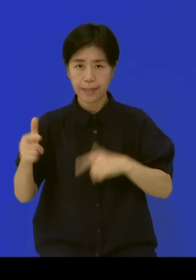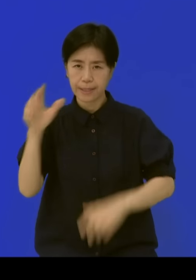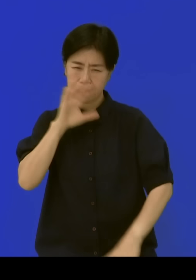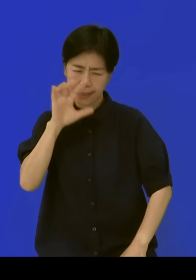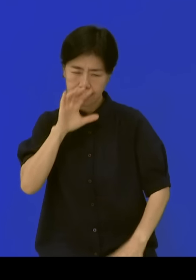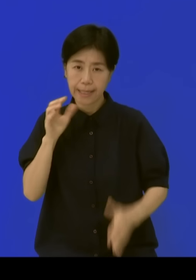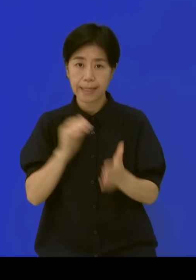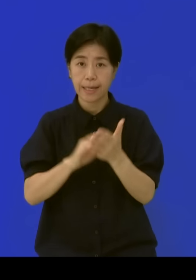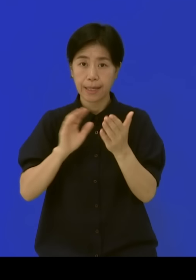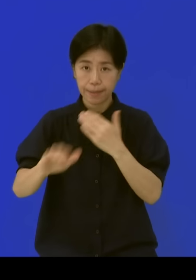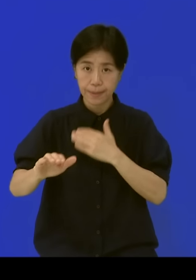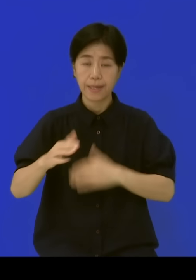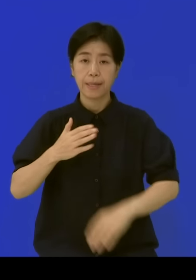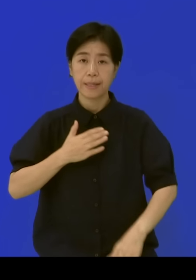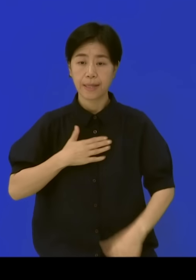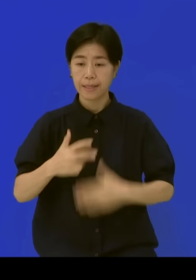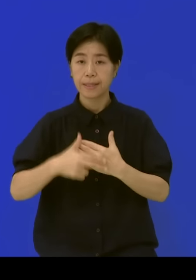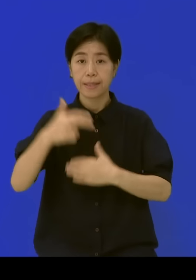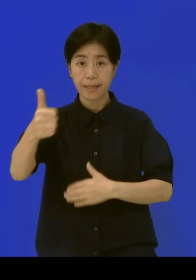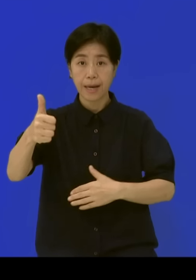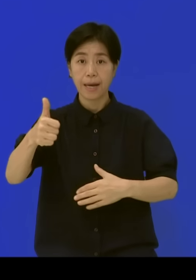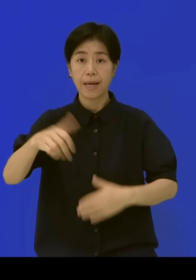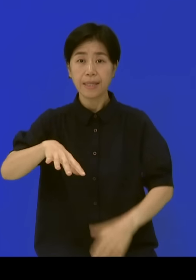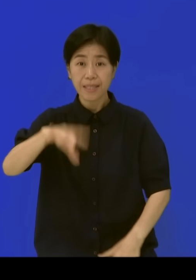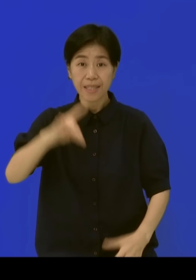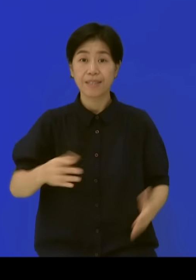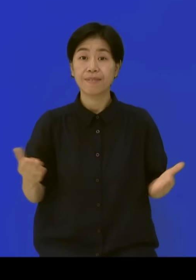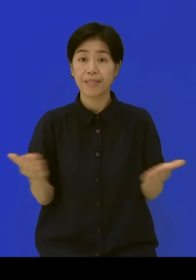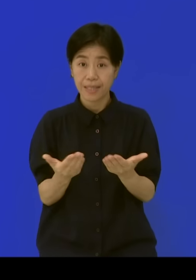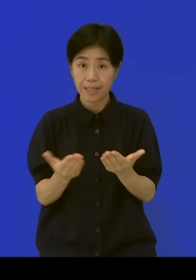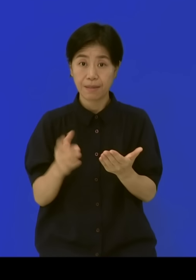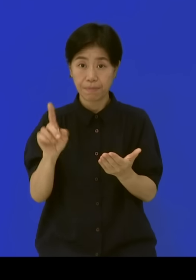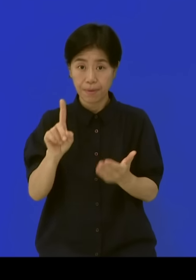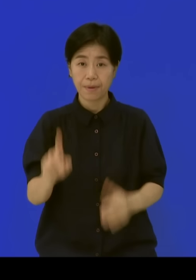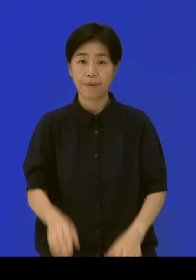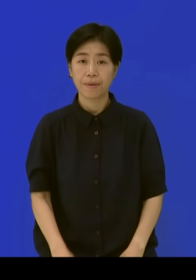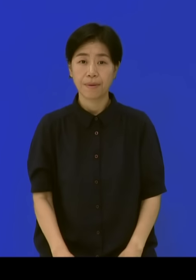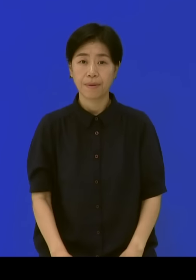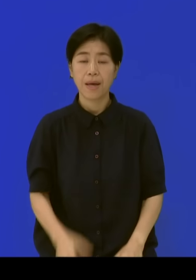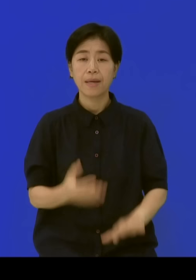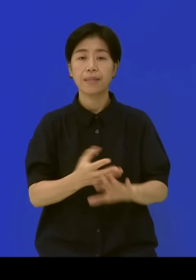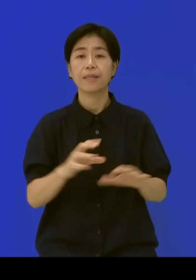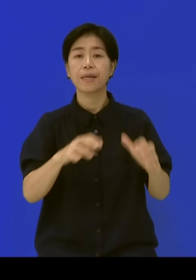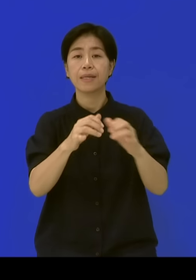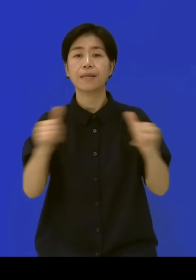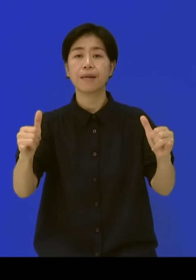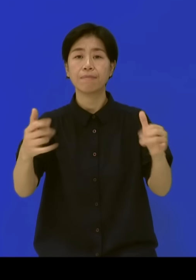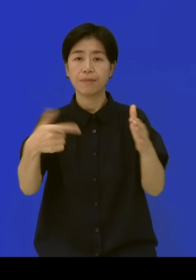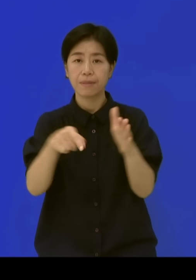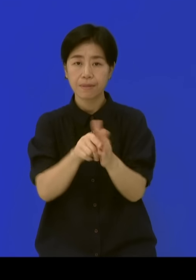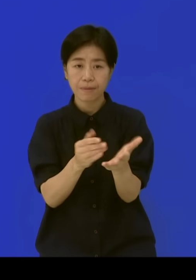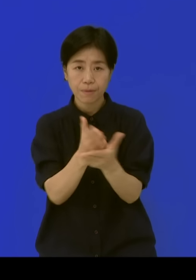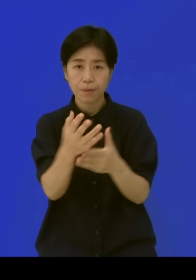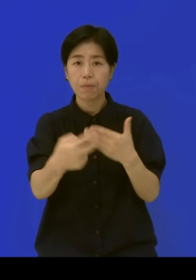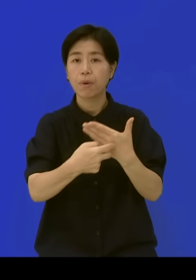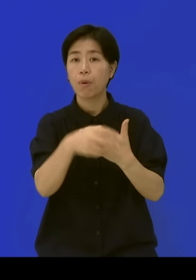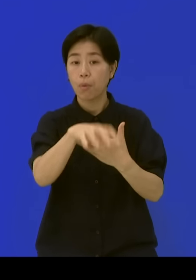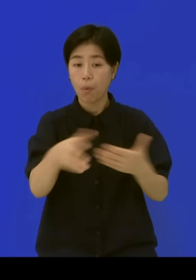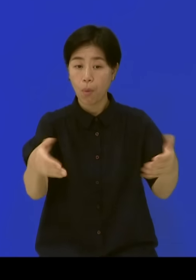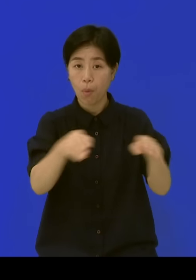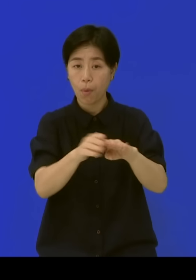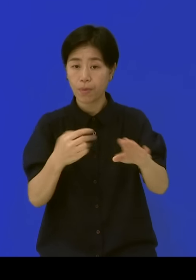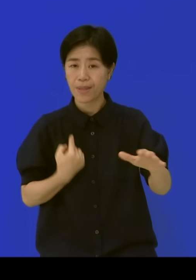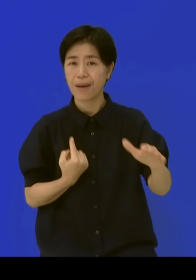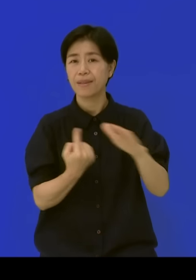돼서 처음 나간 현장이 이제 공중보건 의사로 갔던 네. 외국인 노동자 병원이었습니다. 아, 거기서 이제